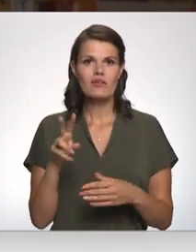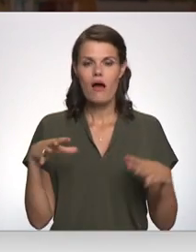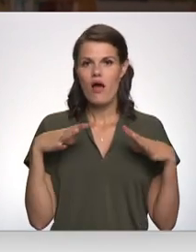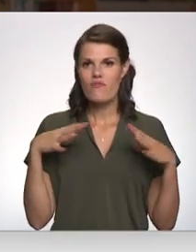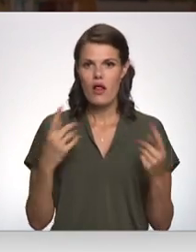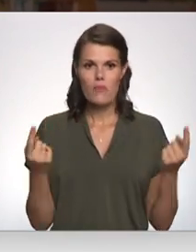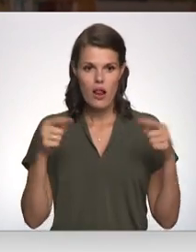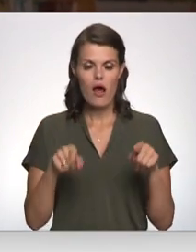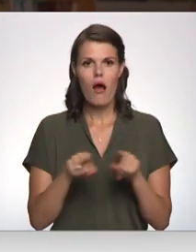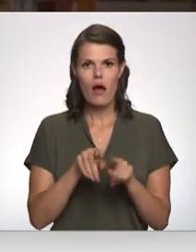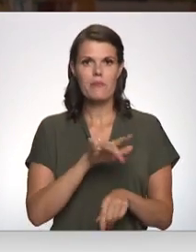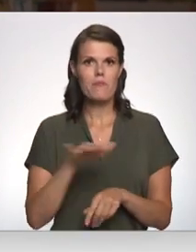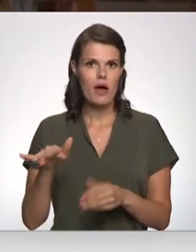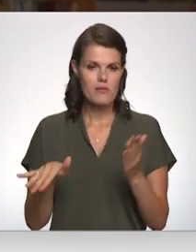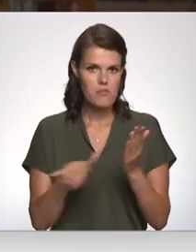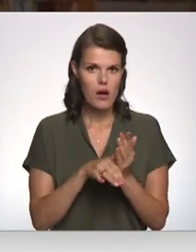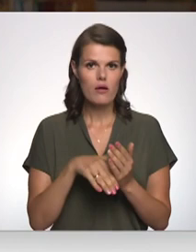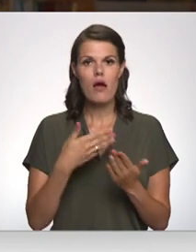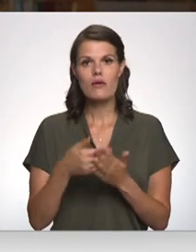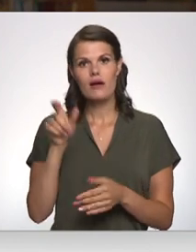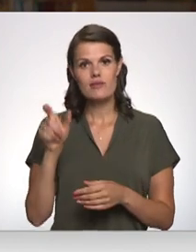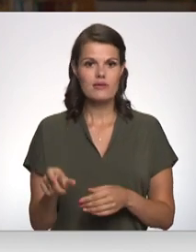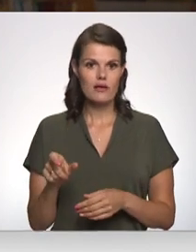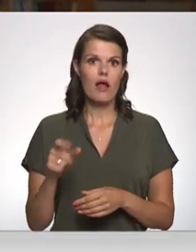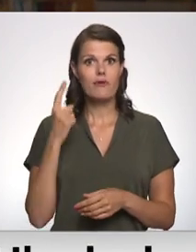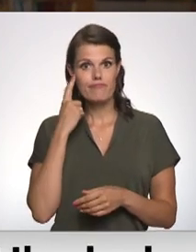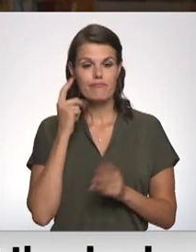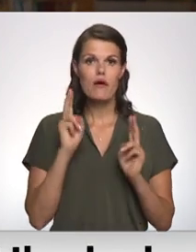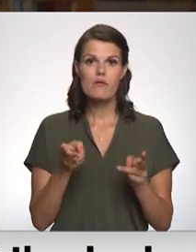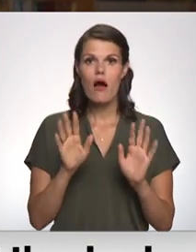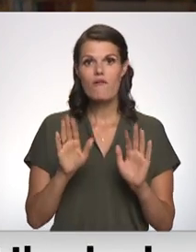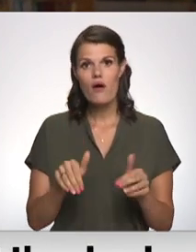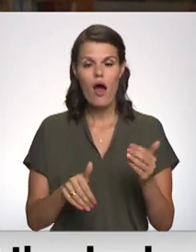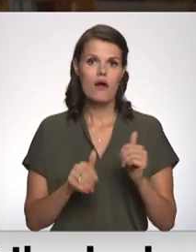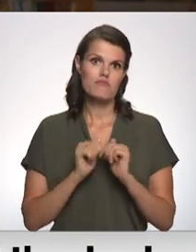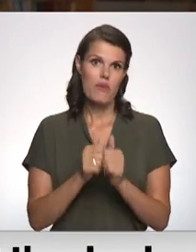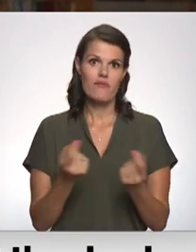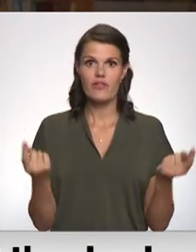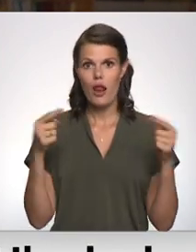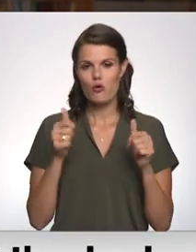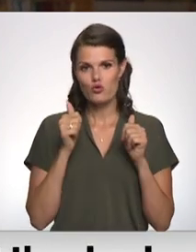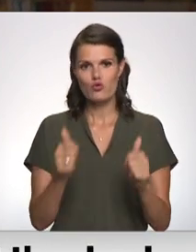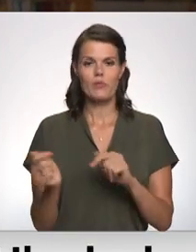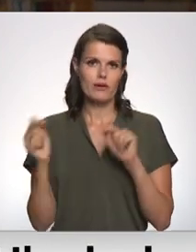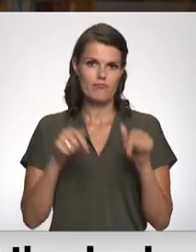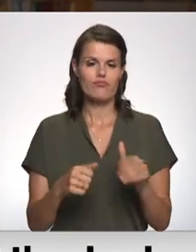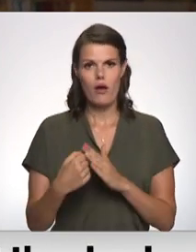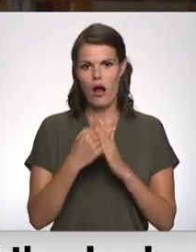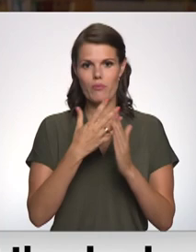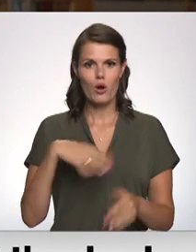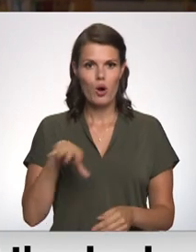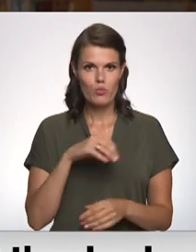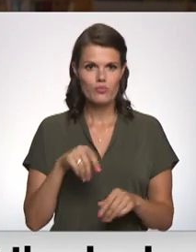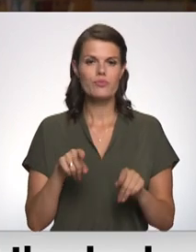un pie mums ir arī bērni nāk. Un kāds, ja kāds cilvēks ir domā, kā varētu jēdzīgi pavadīt laiku, tas ir super būt atbalsts mums. Mēs vēl